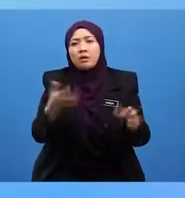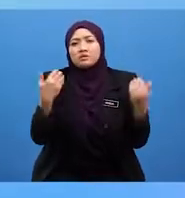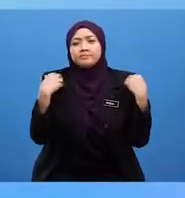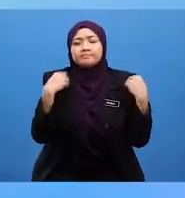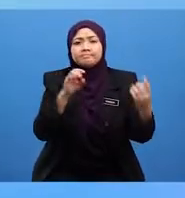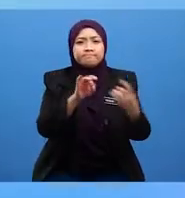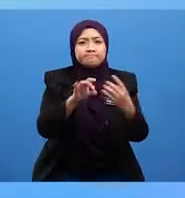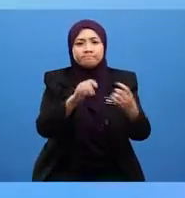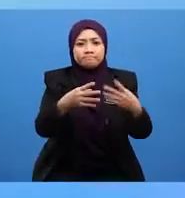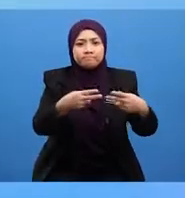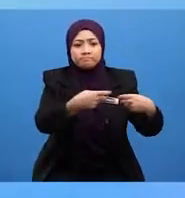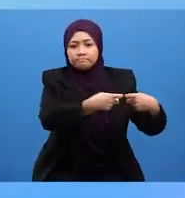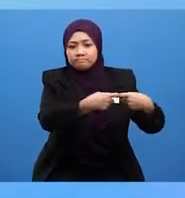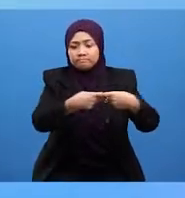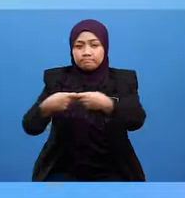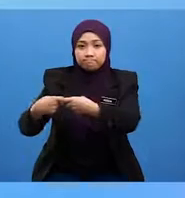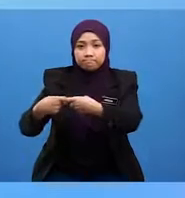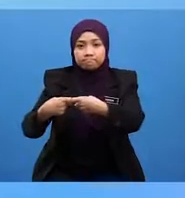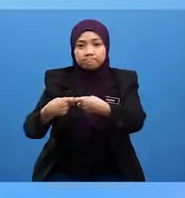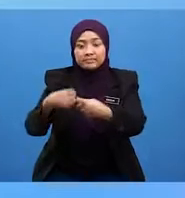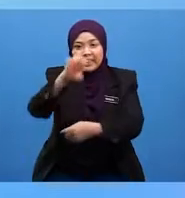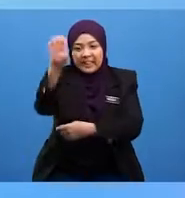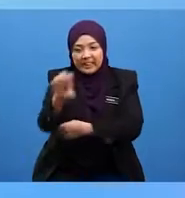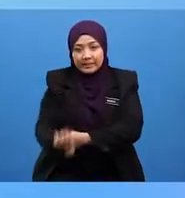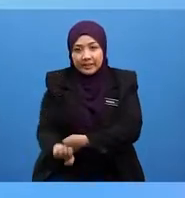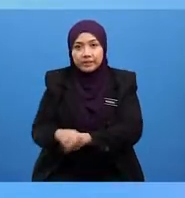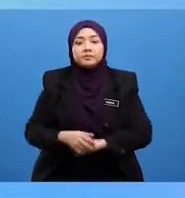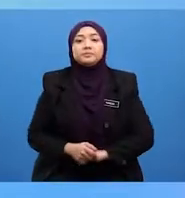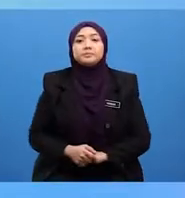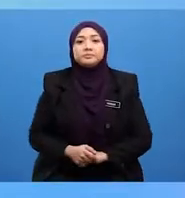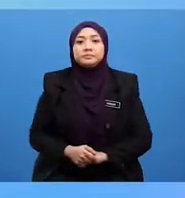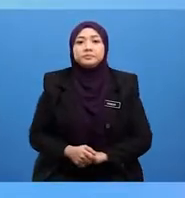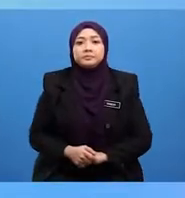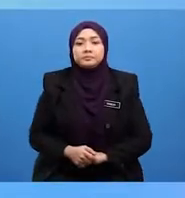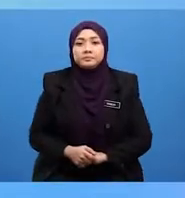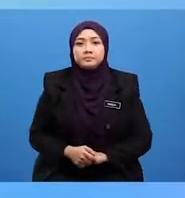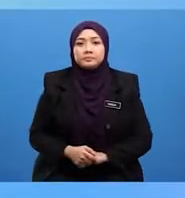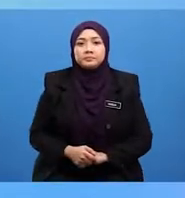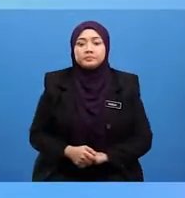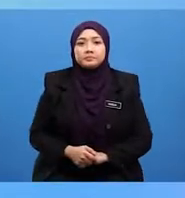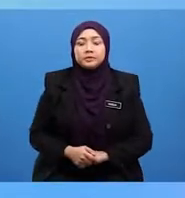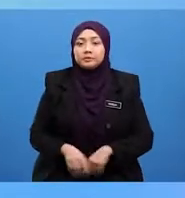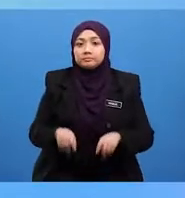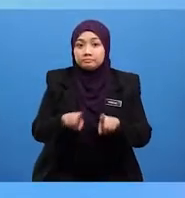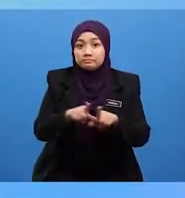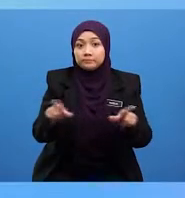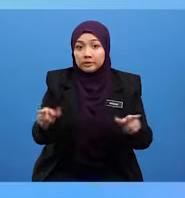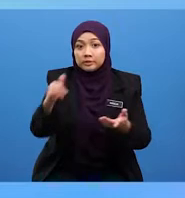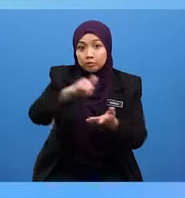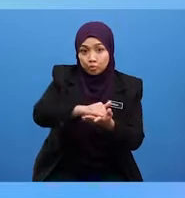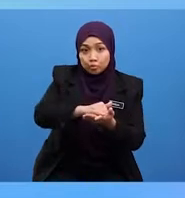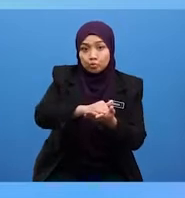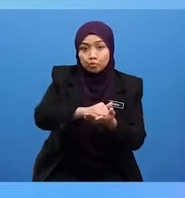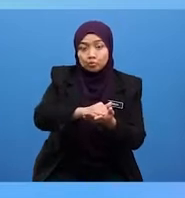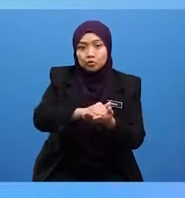arus elektrik. Selain daripada itu, termoplastik juga lengai